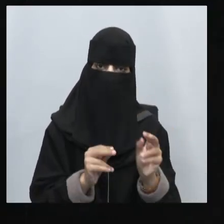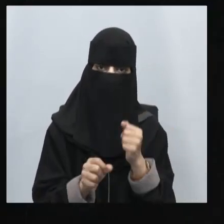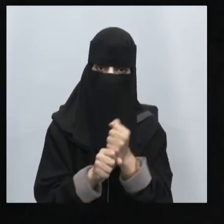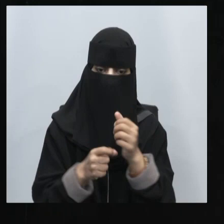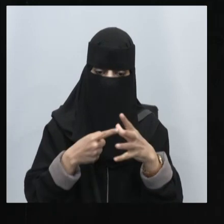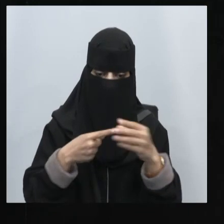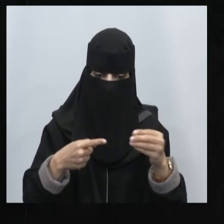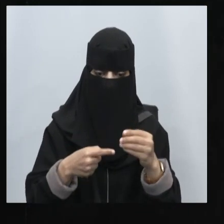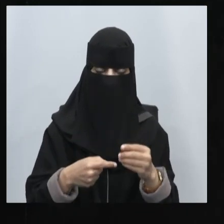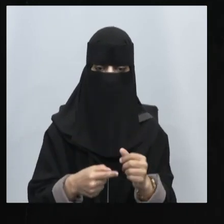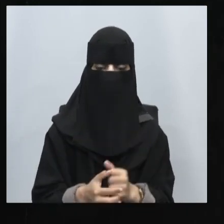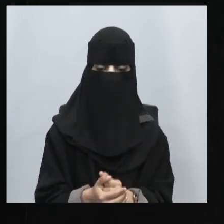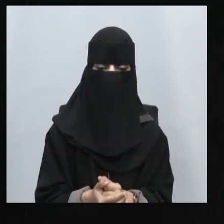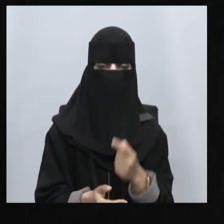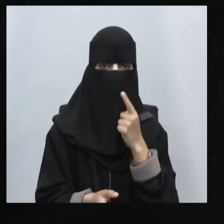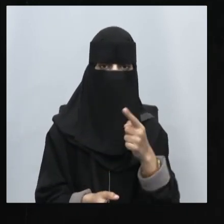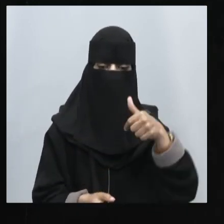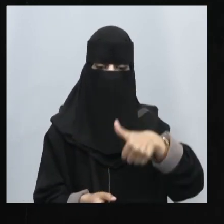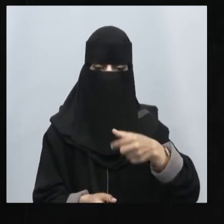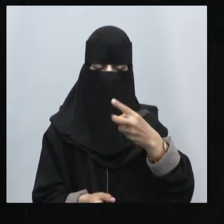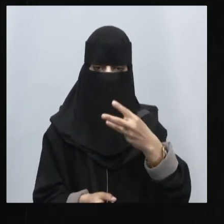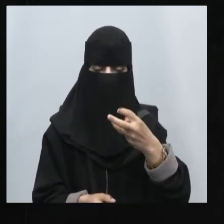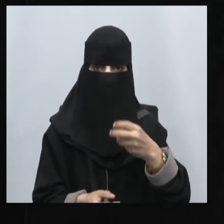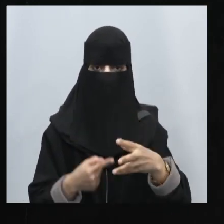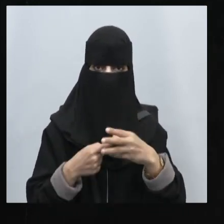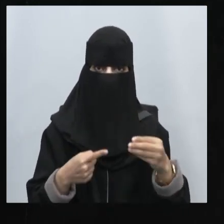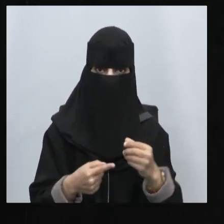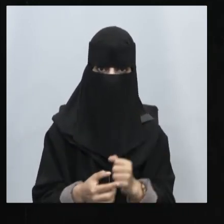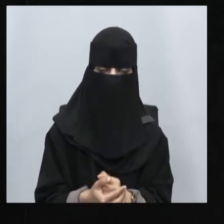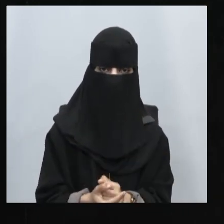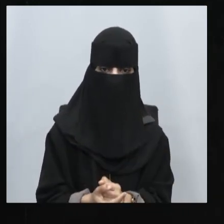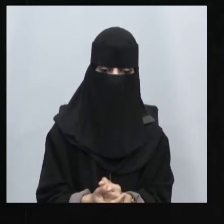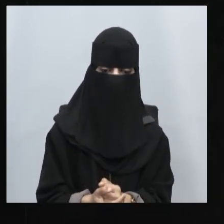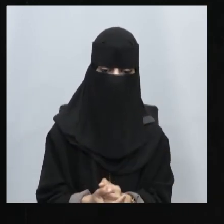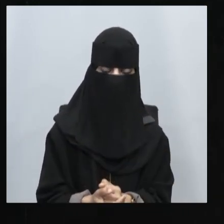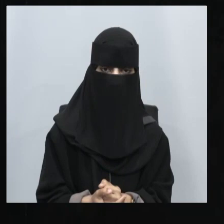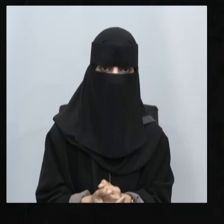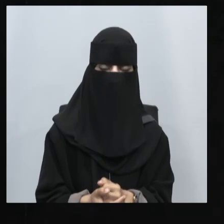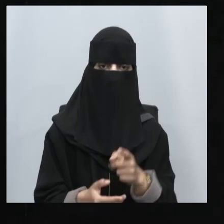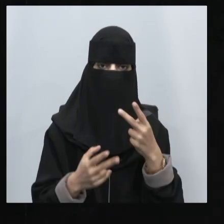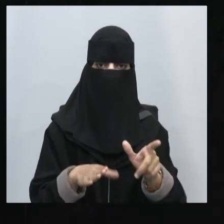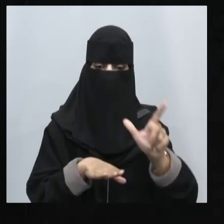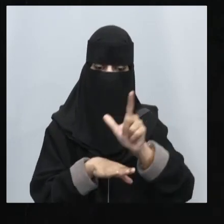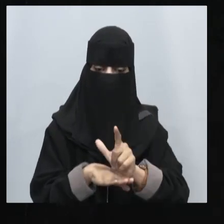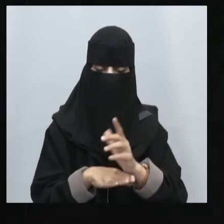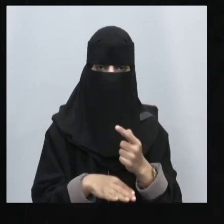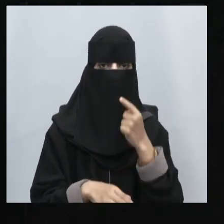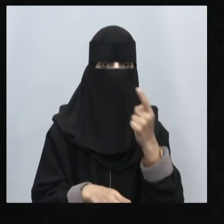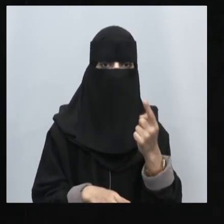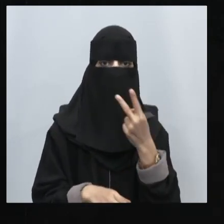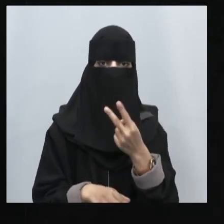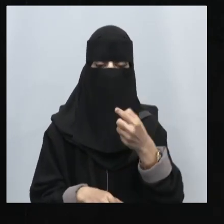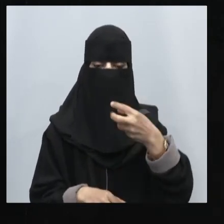ايضا عمليه الطرح نطرح 136 سنه الوفاه من سنه توليه الخلافه